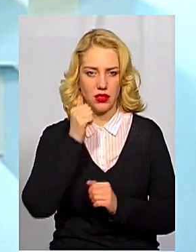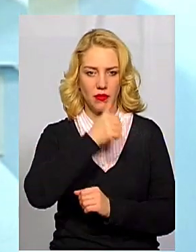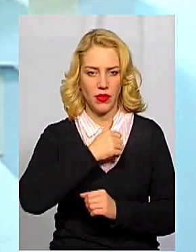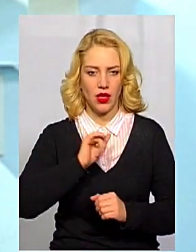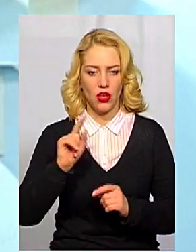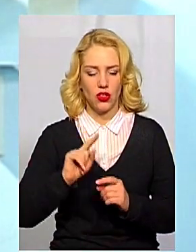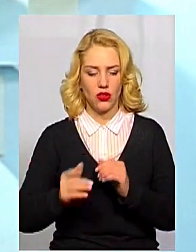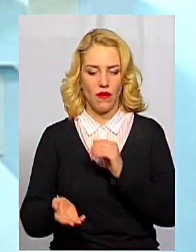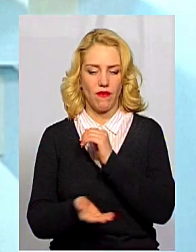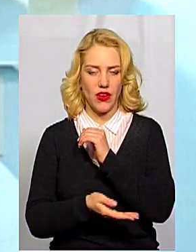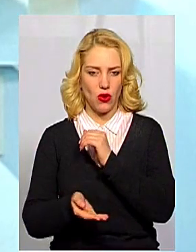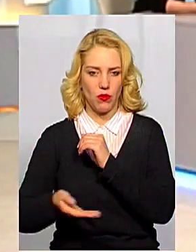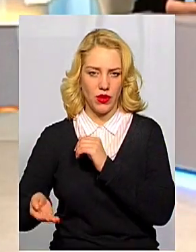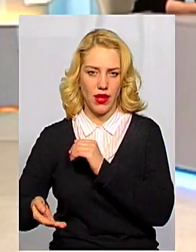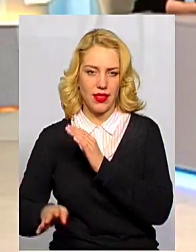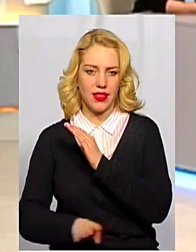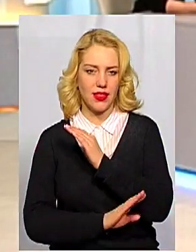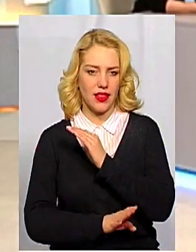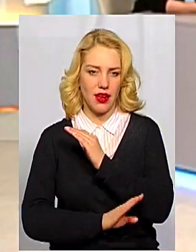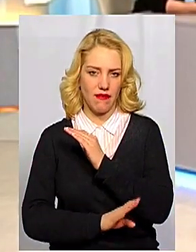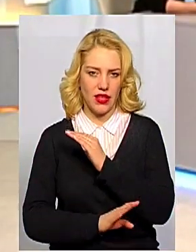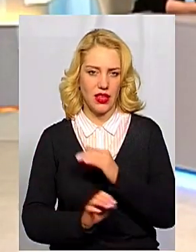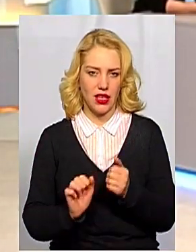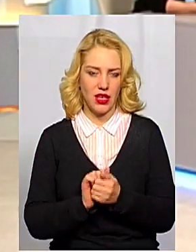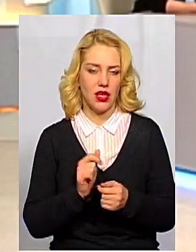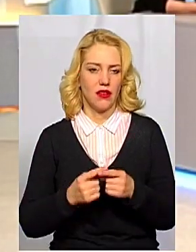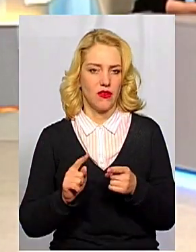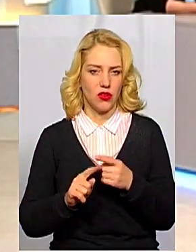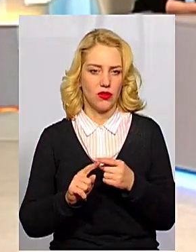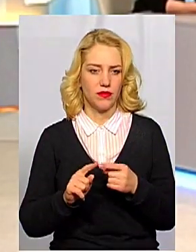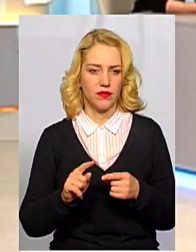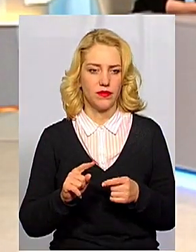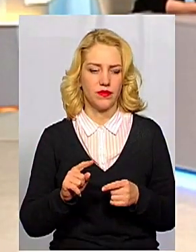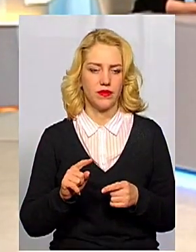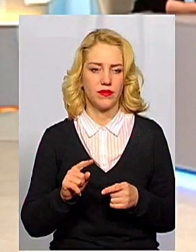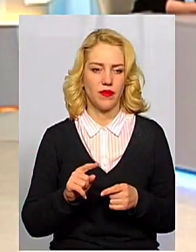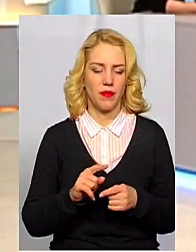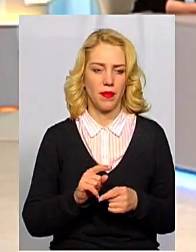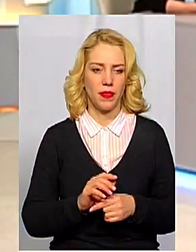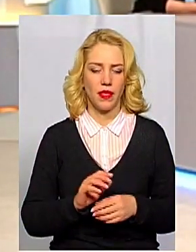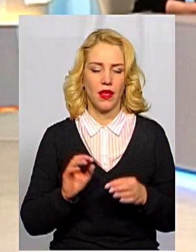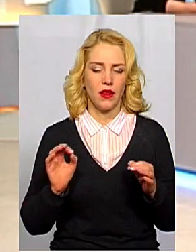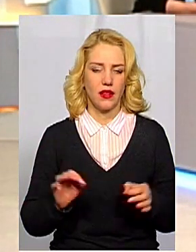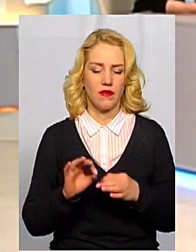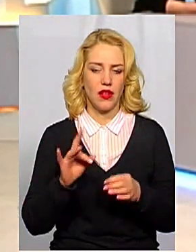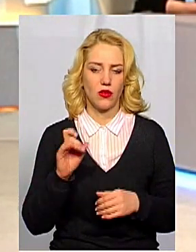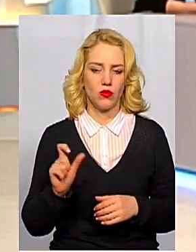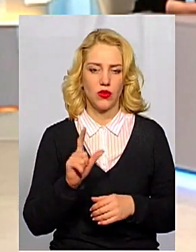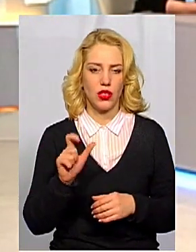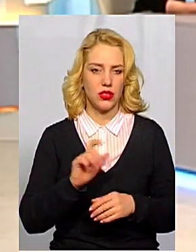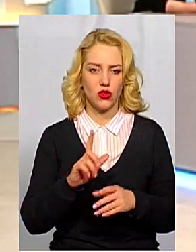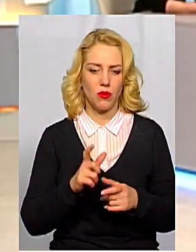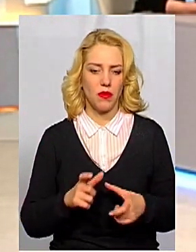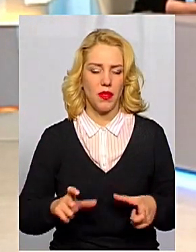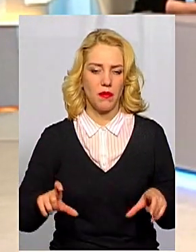виборка деревини з насаджень, вона ні в нікоїм ніякому разі не перевищували цей